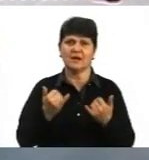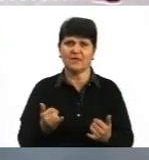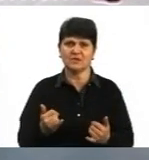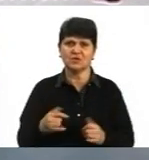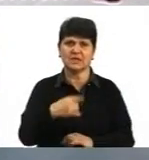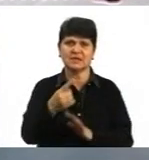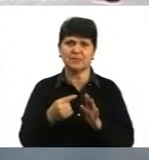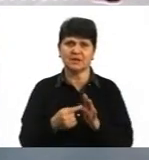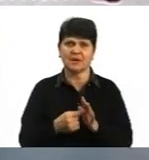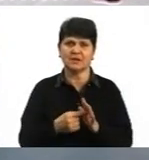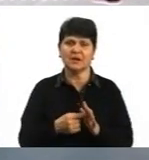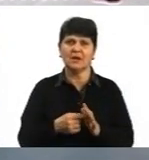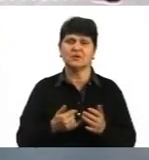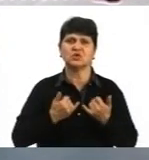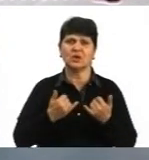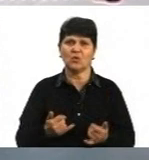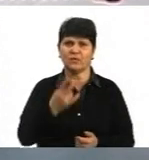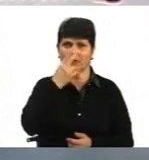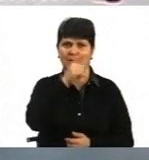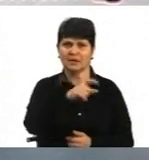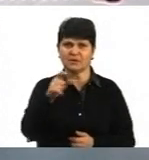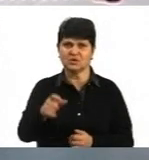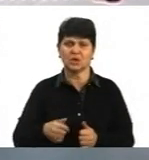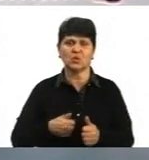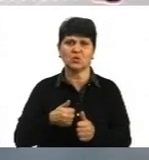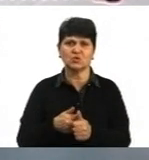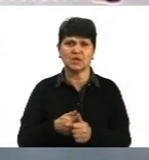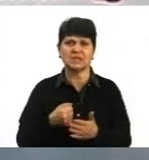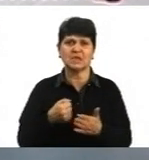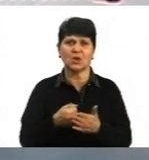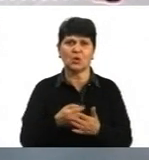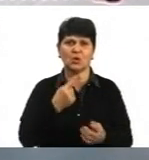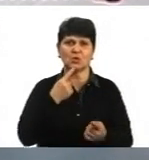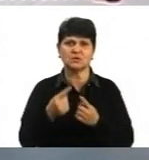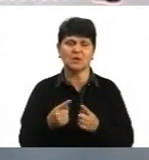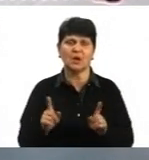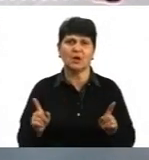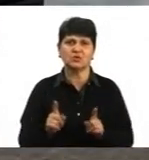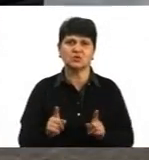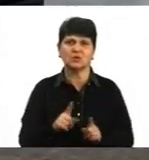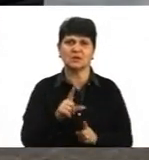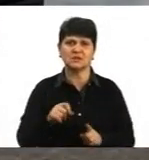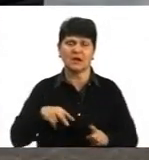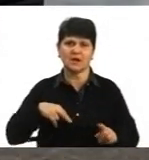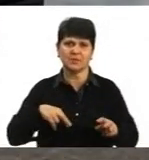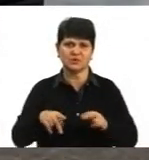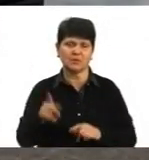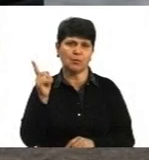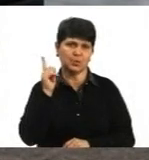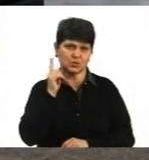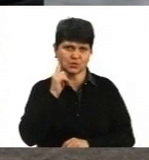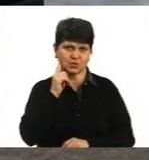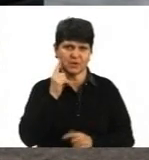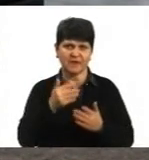долучайтеся до розмови. Щодо пішоходів, ми почули запитання від глядачки, чи буде скоординовано